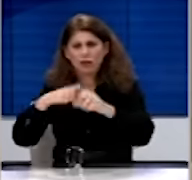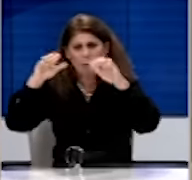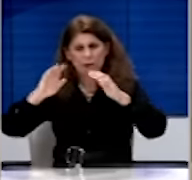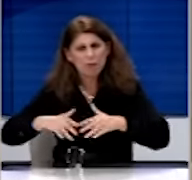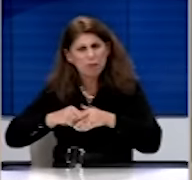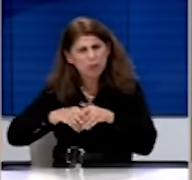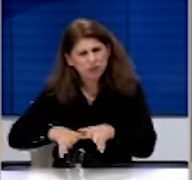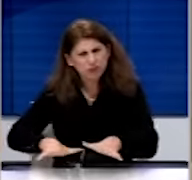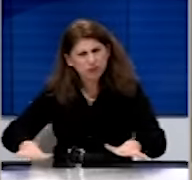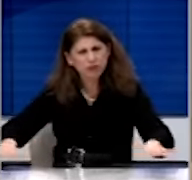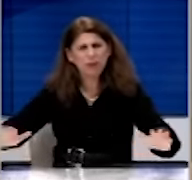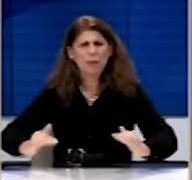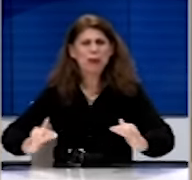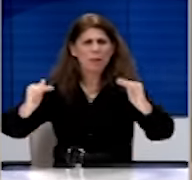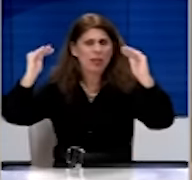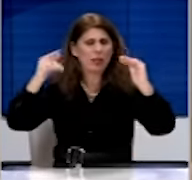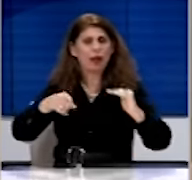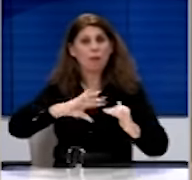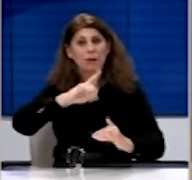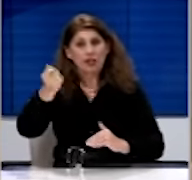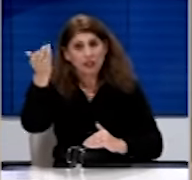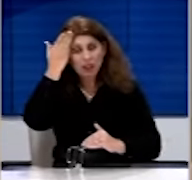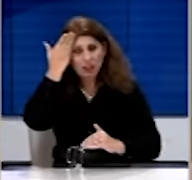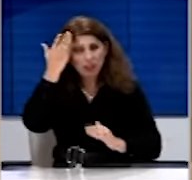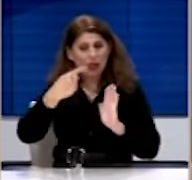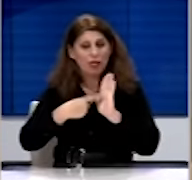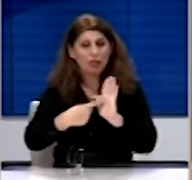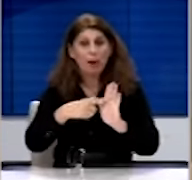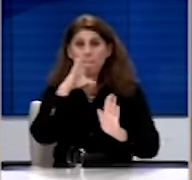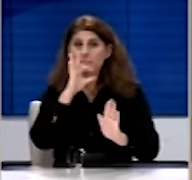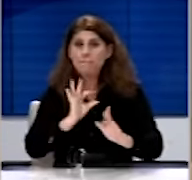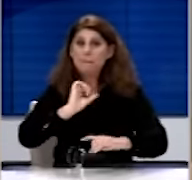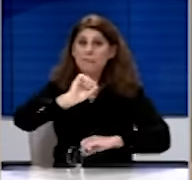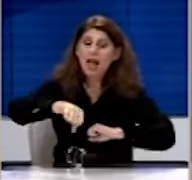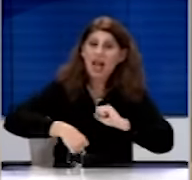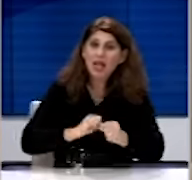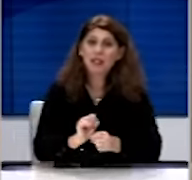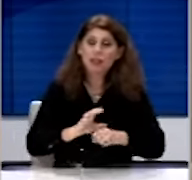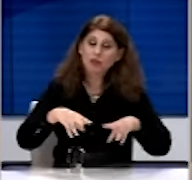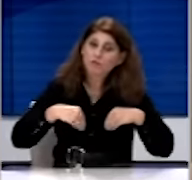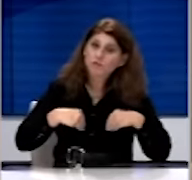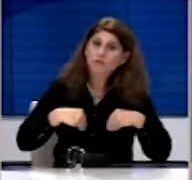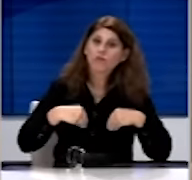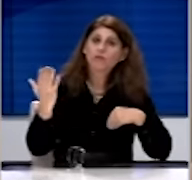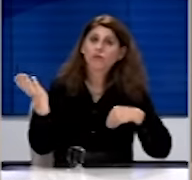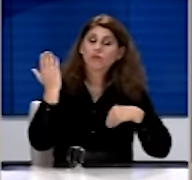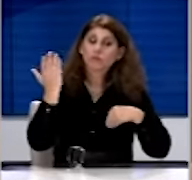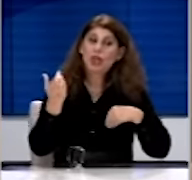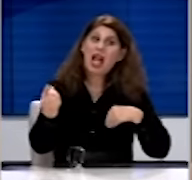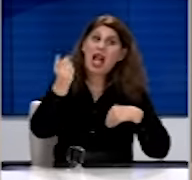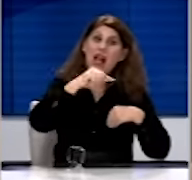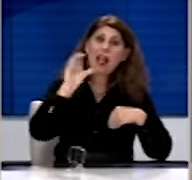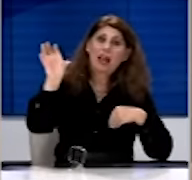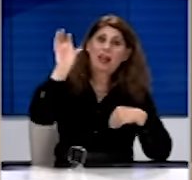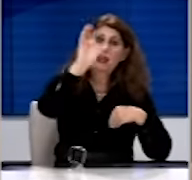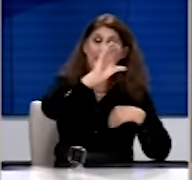τις πυρκαγιές μέχρι την ακρίβεια, δίνουν πραγματική μάχη για να πείσουν ότι δήθεν στις άλλες χώρες,